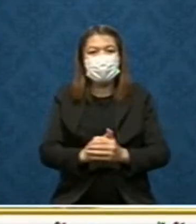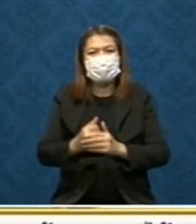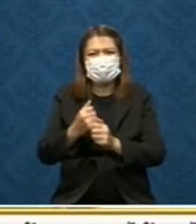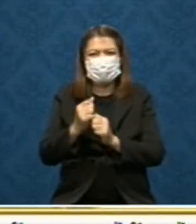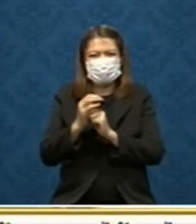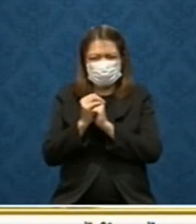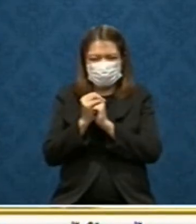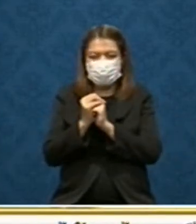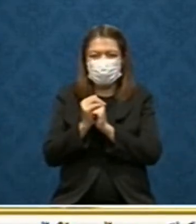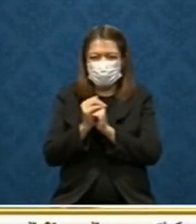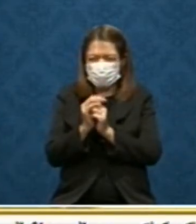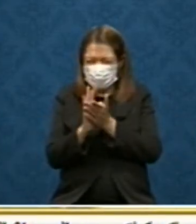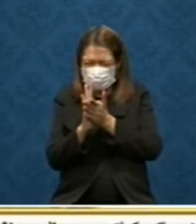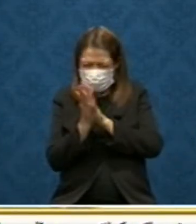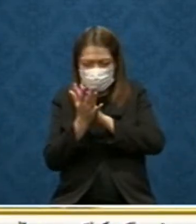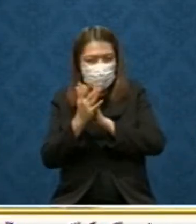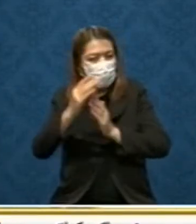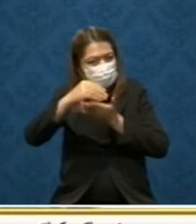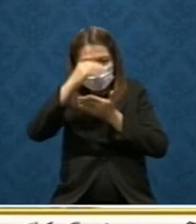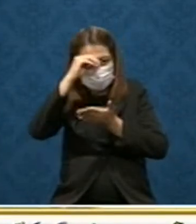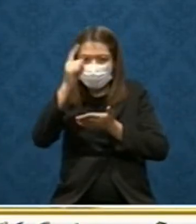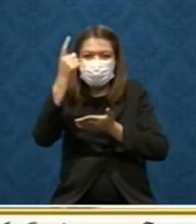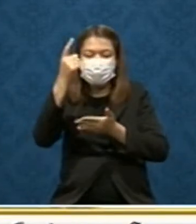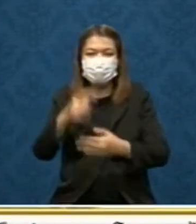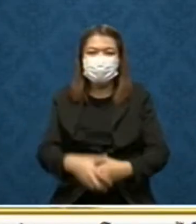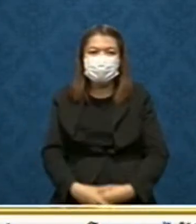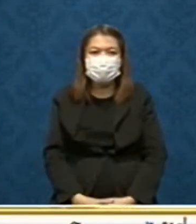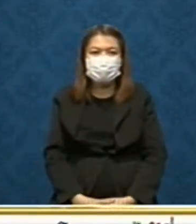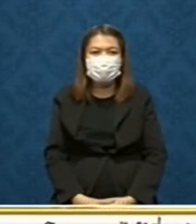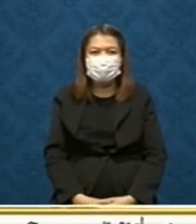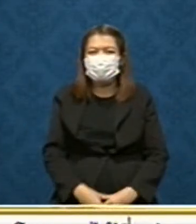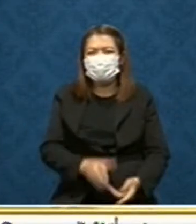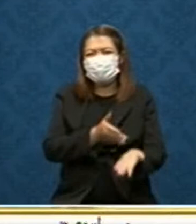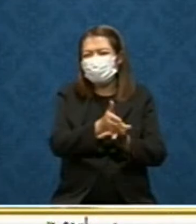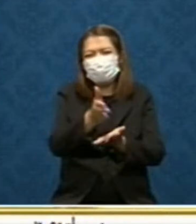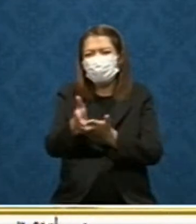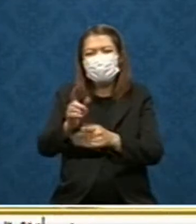look at